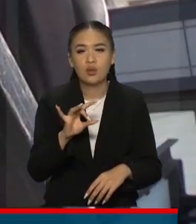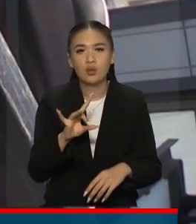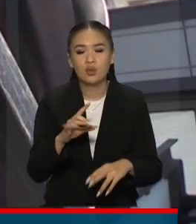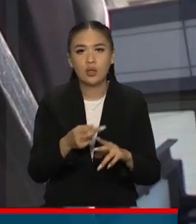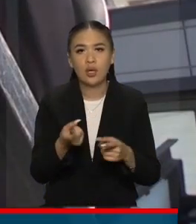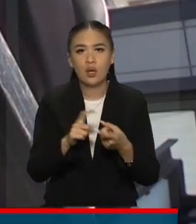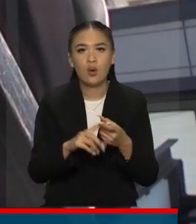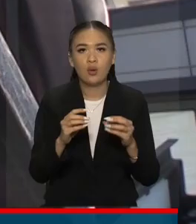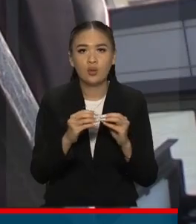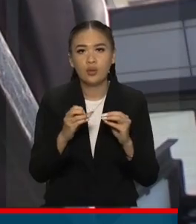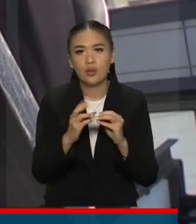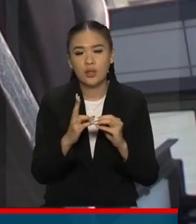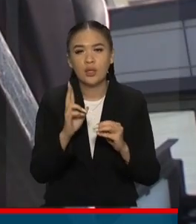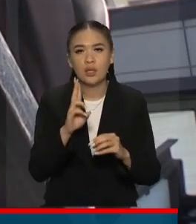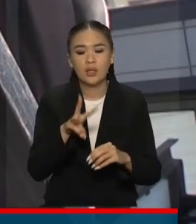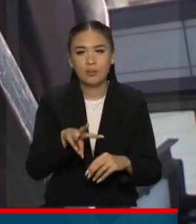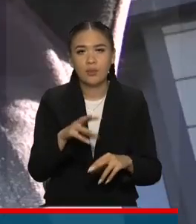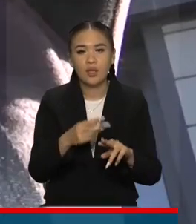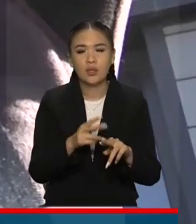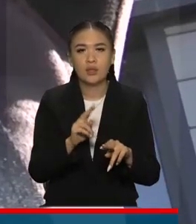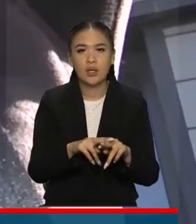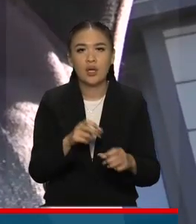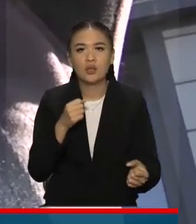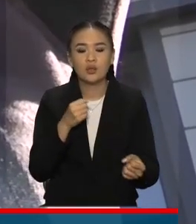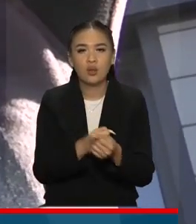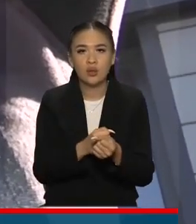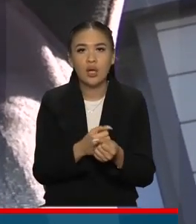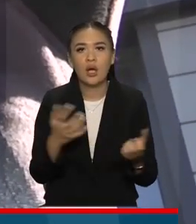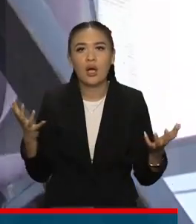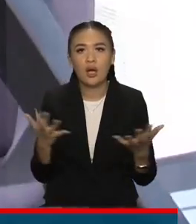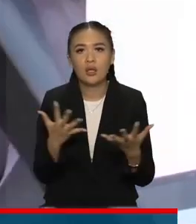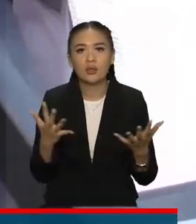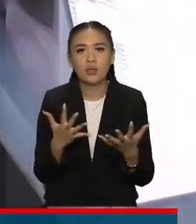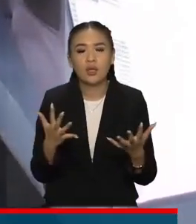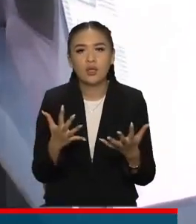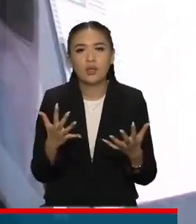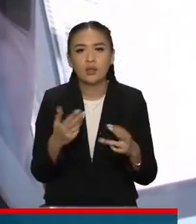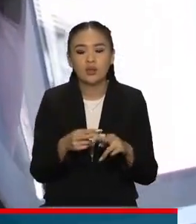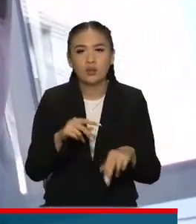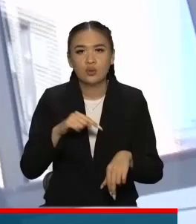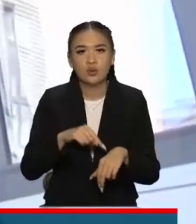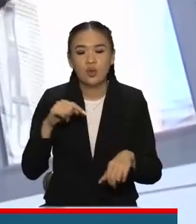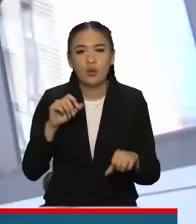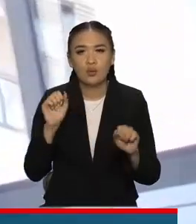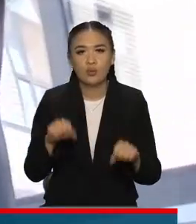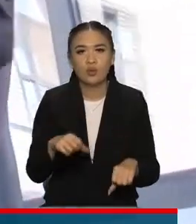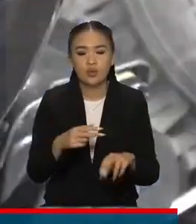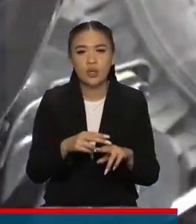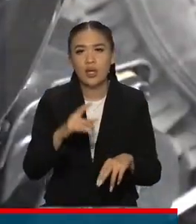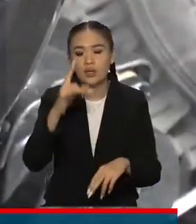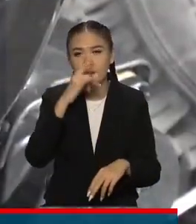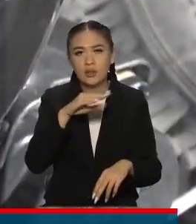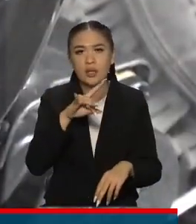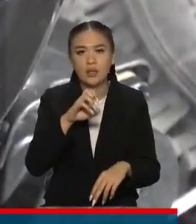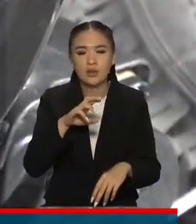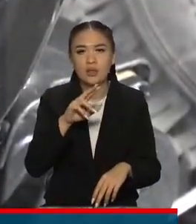10-12 километр жылдамдықпен келе жатқан транспорттың соғылған жағдайдағы соққы күшін сезін аласыз. Бүгін шараның мақсаты Қазақтрансгаз